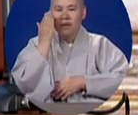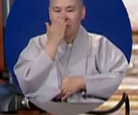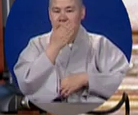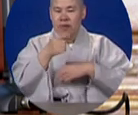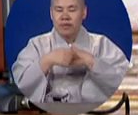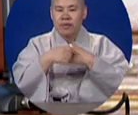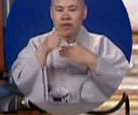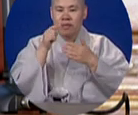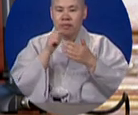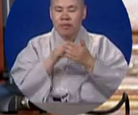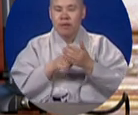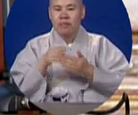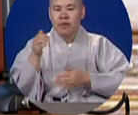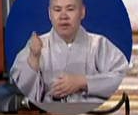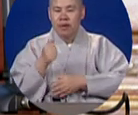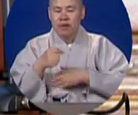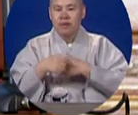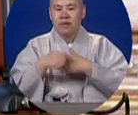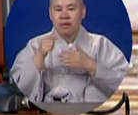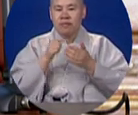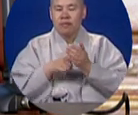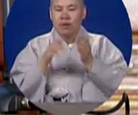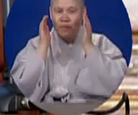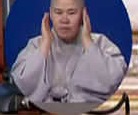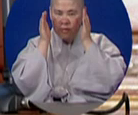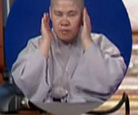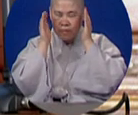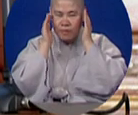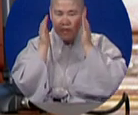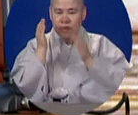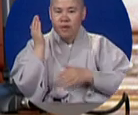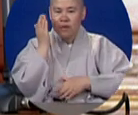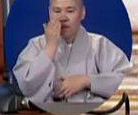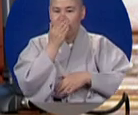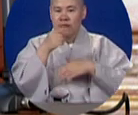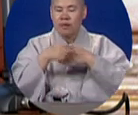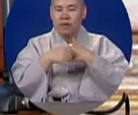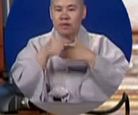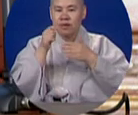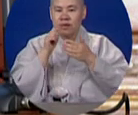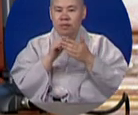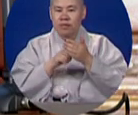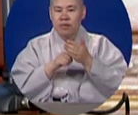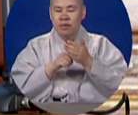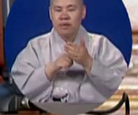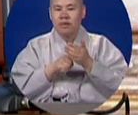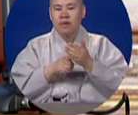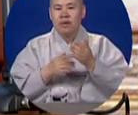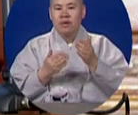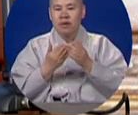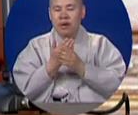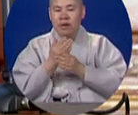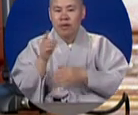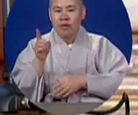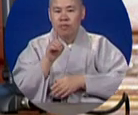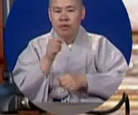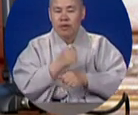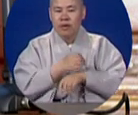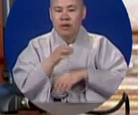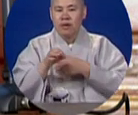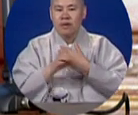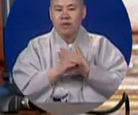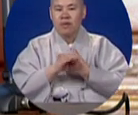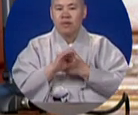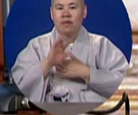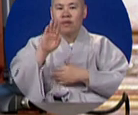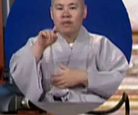내는 게 그게 마음공부인데요 그럼 청정심을 내는 게 어떤 거냐 부릉